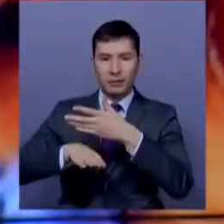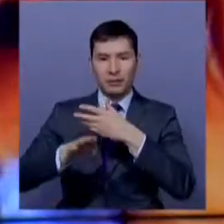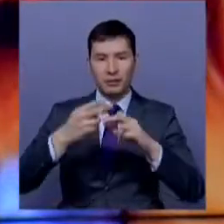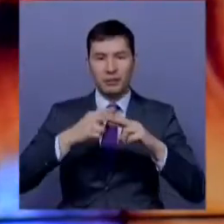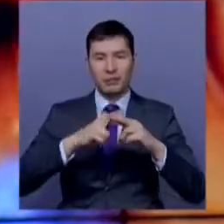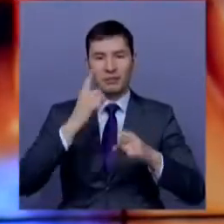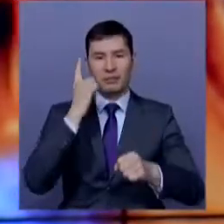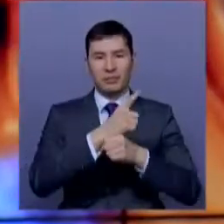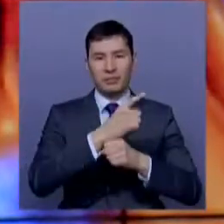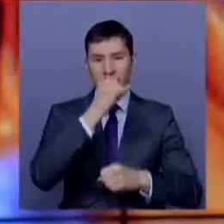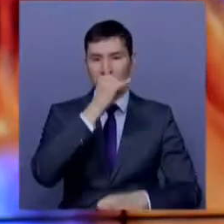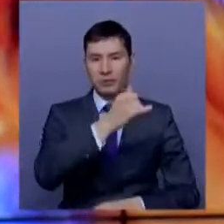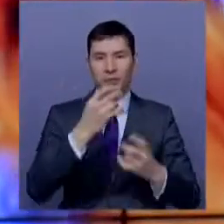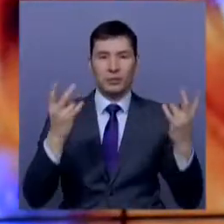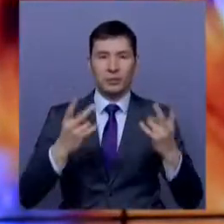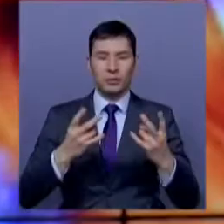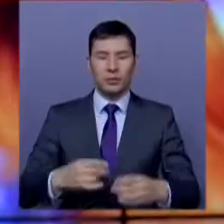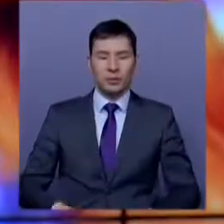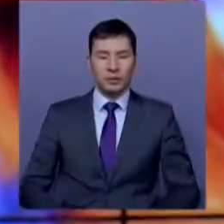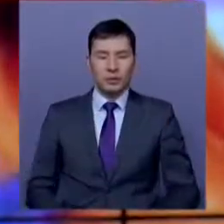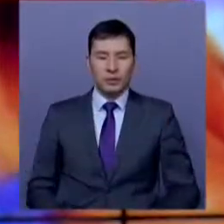керек? Асылбек Тойбектің бейнематериалында.